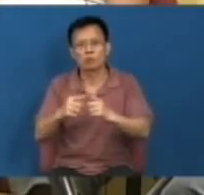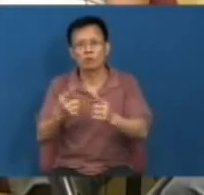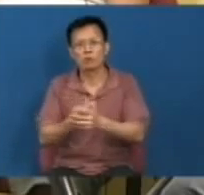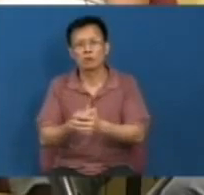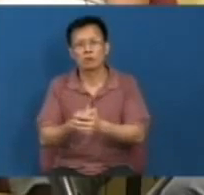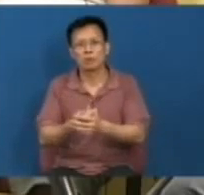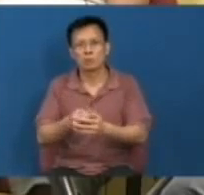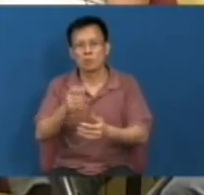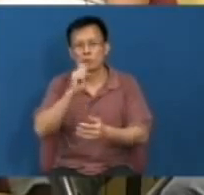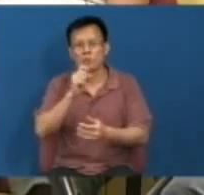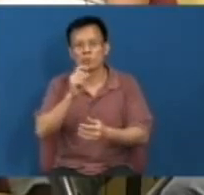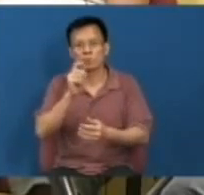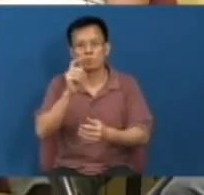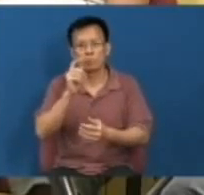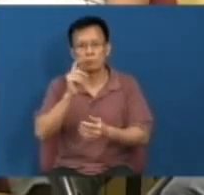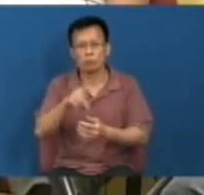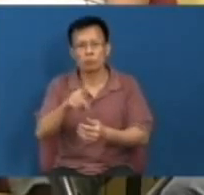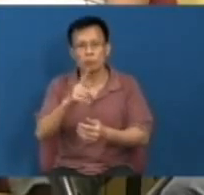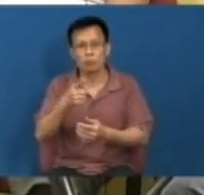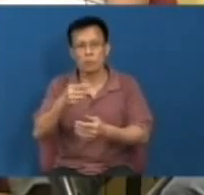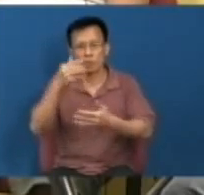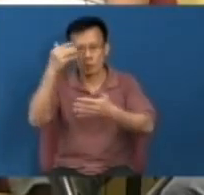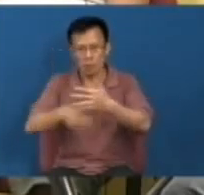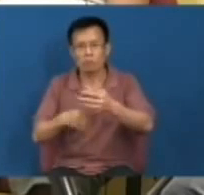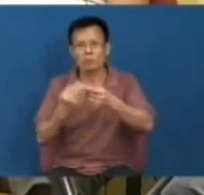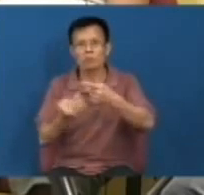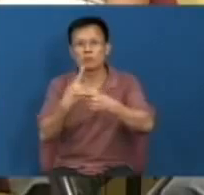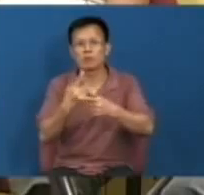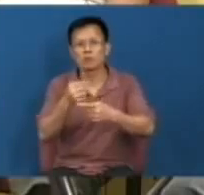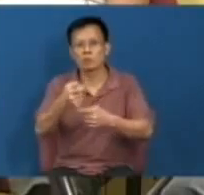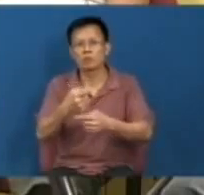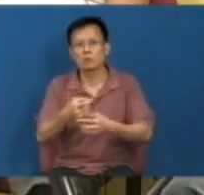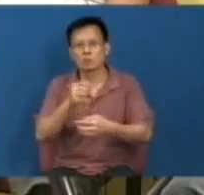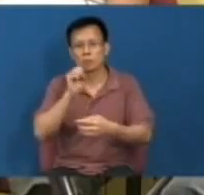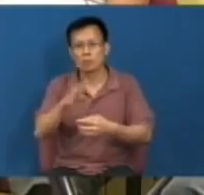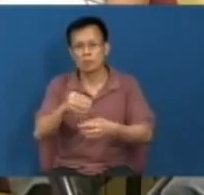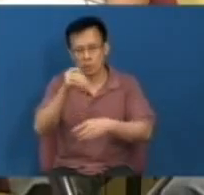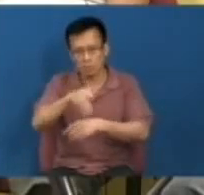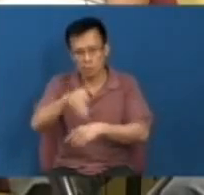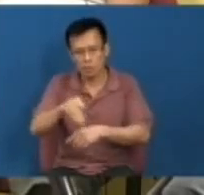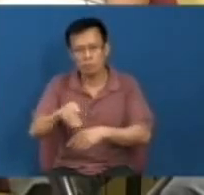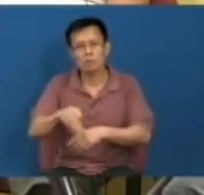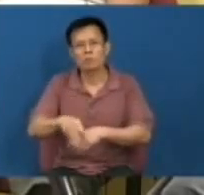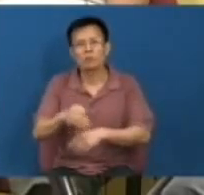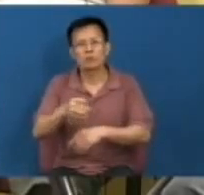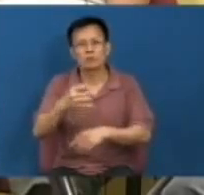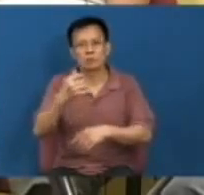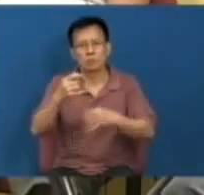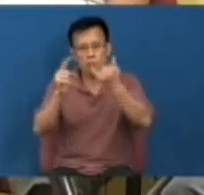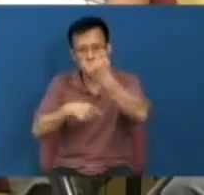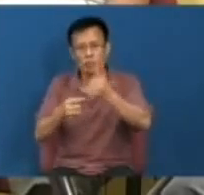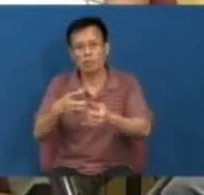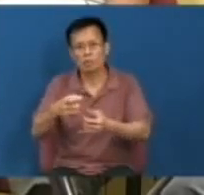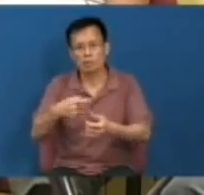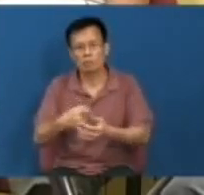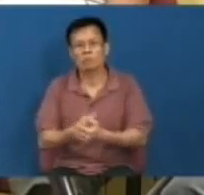要有七租啦，咁就有機會扣你31,000啦。就係咁嘅意思。所以佢一味嗌你話你簽啦，簽你有60,000攞。咁你而家好似我哋